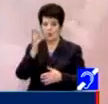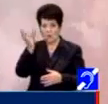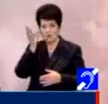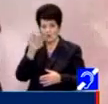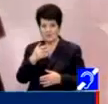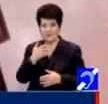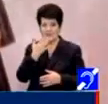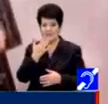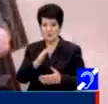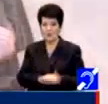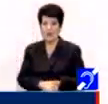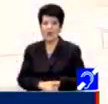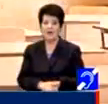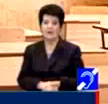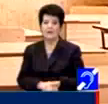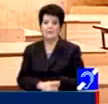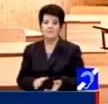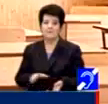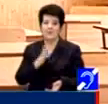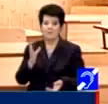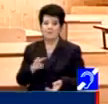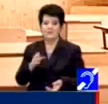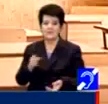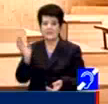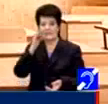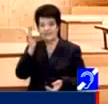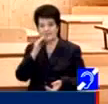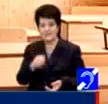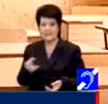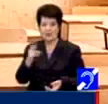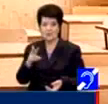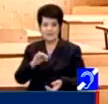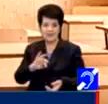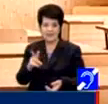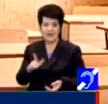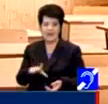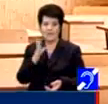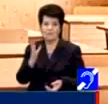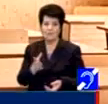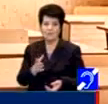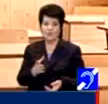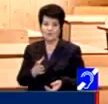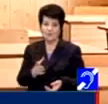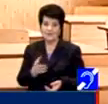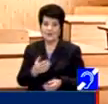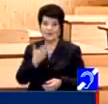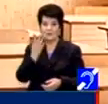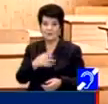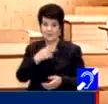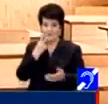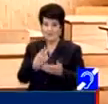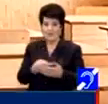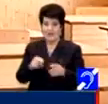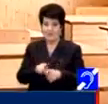conștiinței naționale. Am fost în Dubăsari, în Transnistria și a fost, știți, ca miere pe suflet atunci când vedea